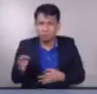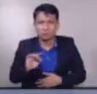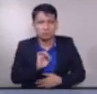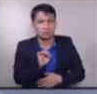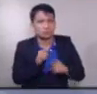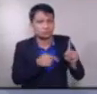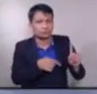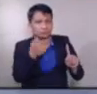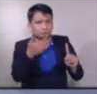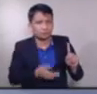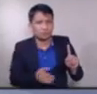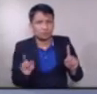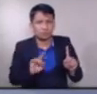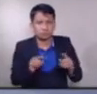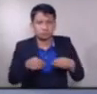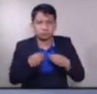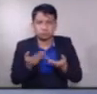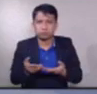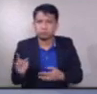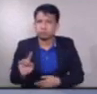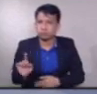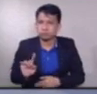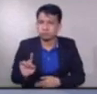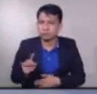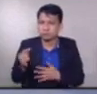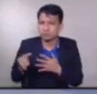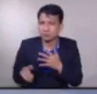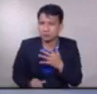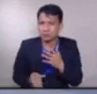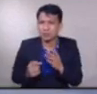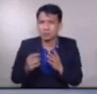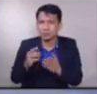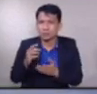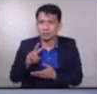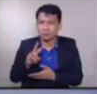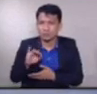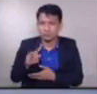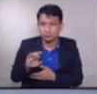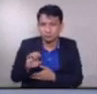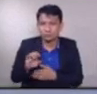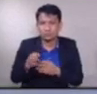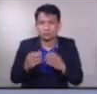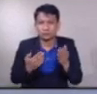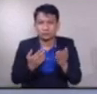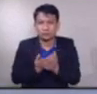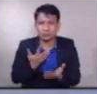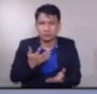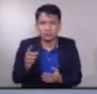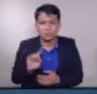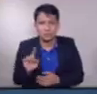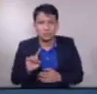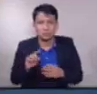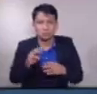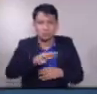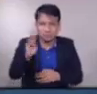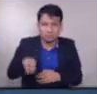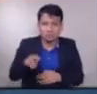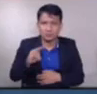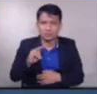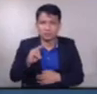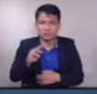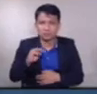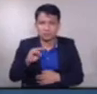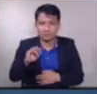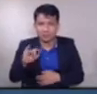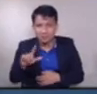Eh. Ano ang halimbawa, yung mga vote-rich provinces, no? Alam naman natin yan. Metro Manila, halimbawa,